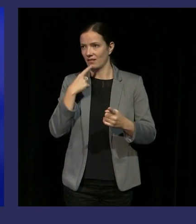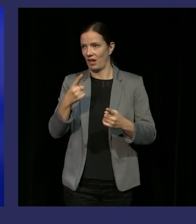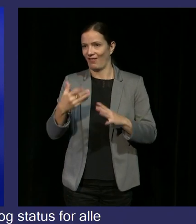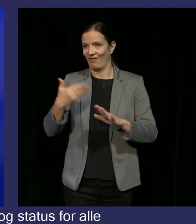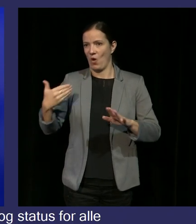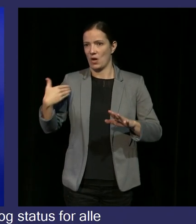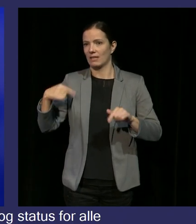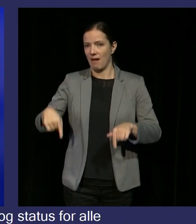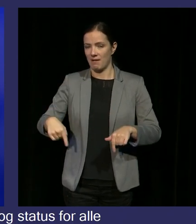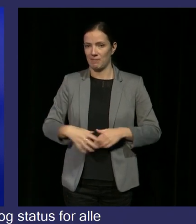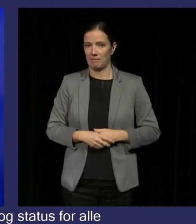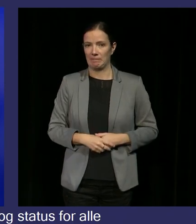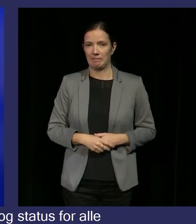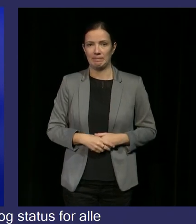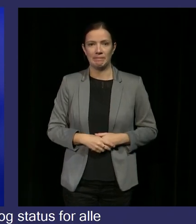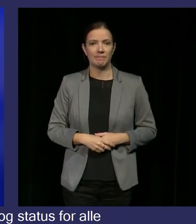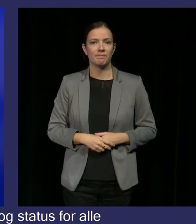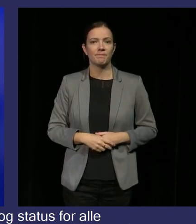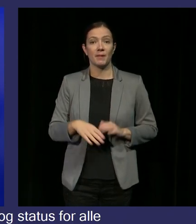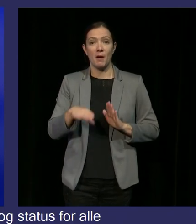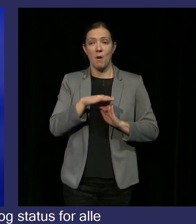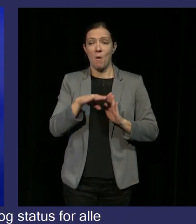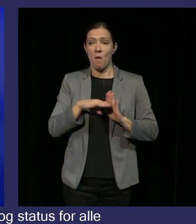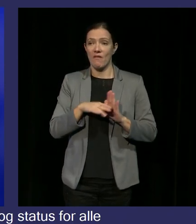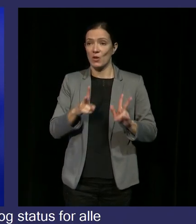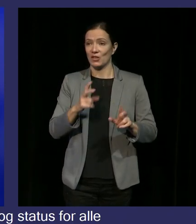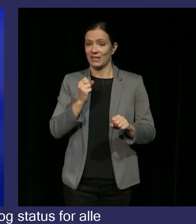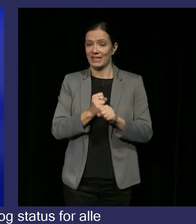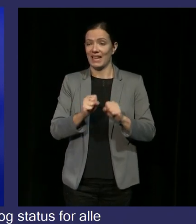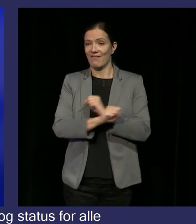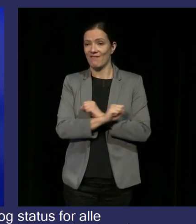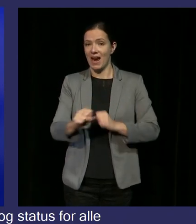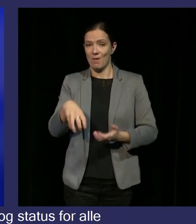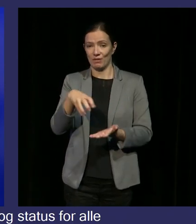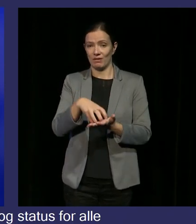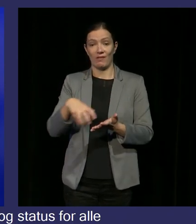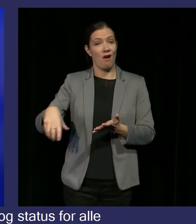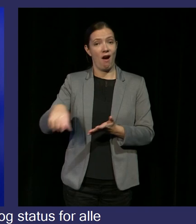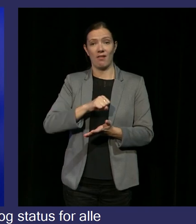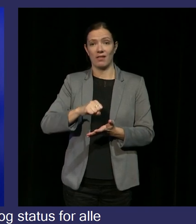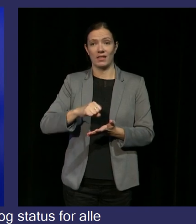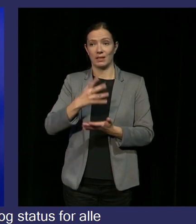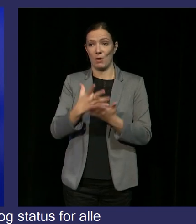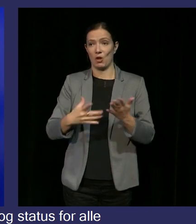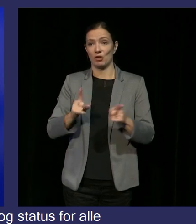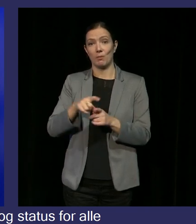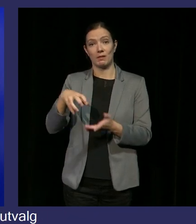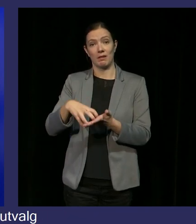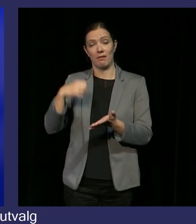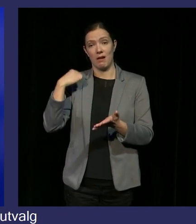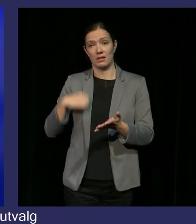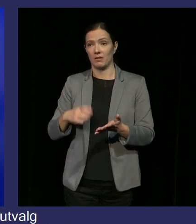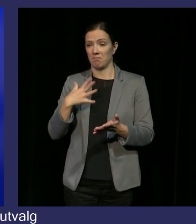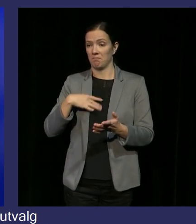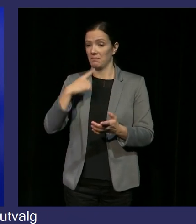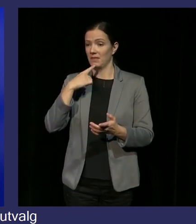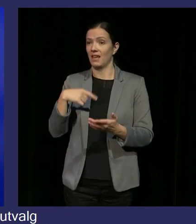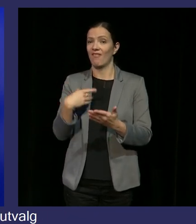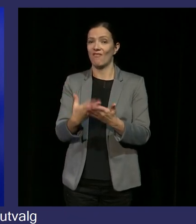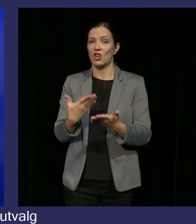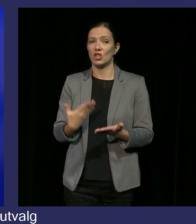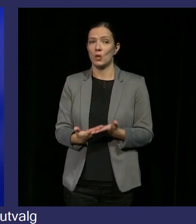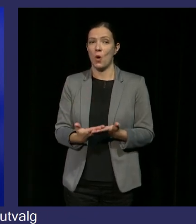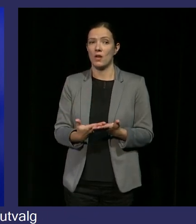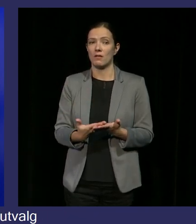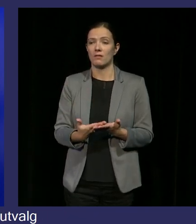dag. Og så kan vi nevne at loven sikrer vern og status for alle språkene som staten har et ansvar for. Og så vil jeg også peke på at det foreslås, eller